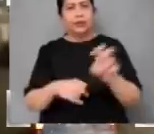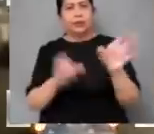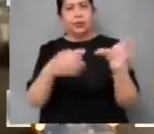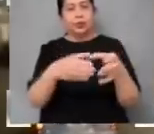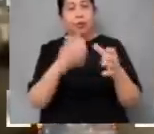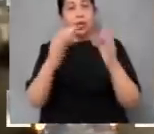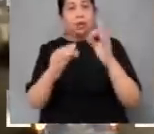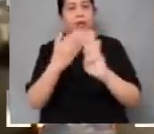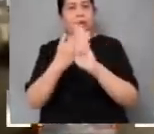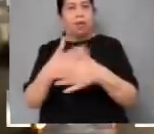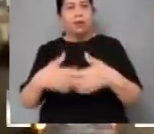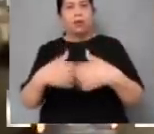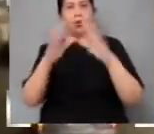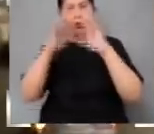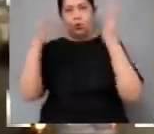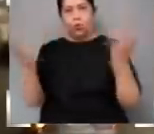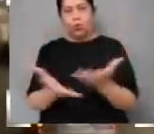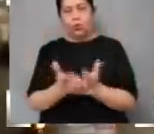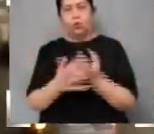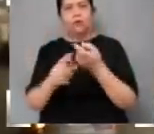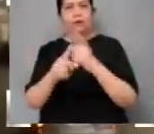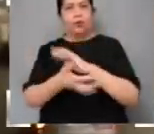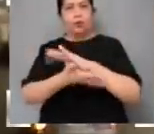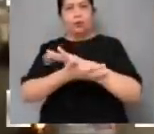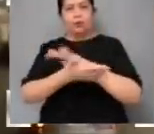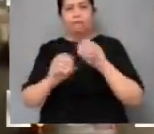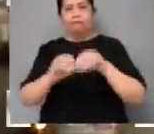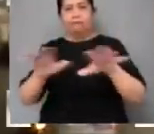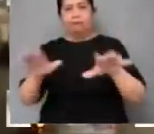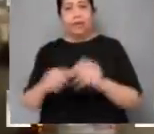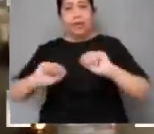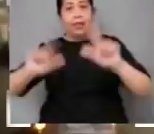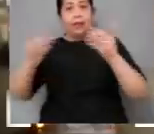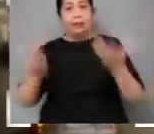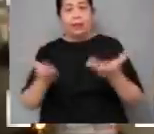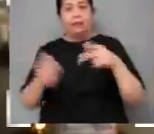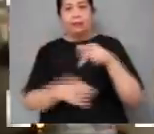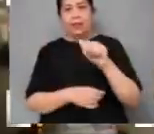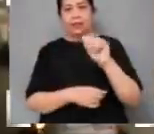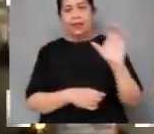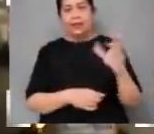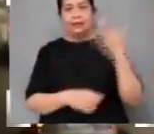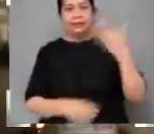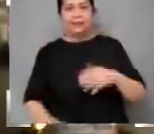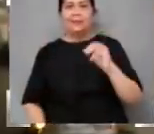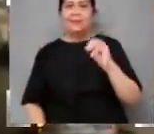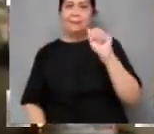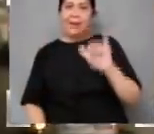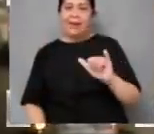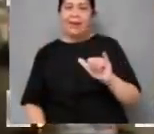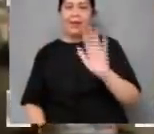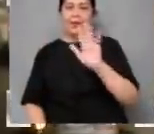na ang mundo sa COVID-19 pandemic. At live mula rito sa Pasay, ako si Mai Bermudez, ang inyong